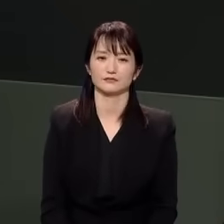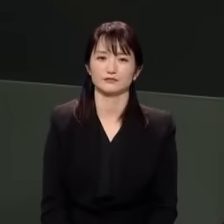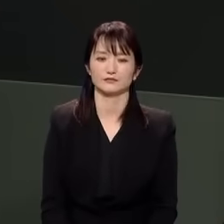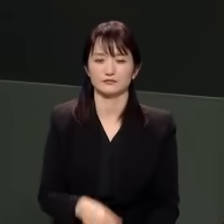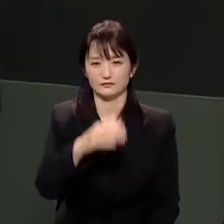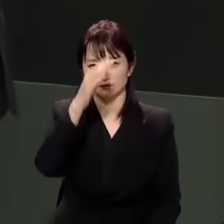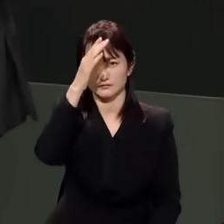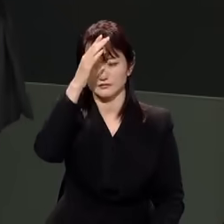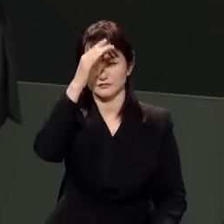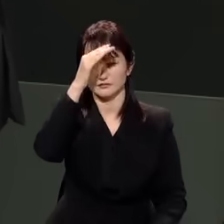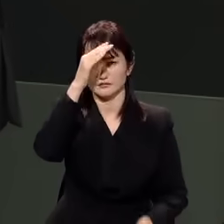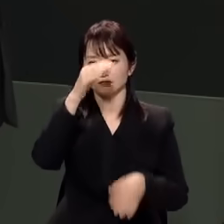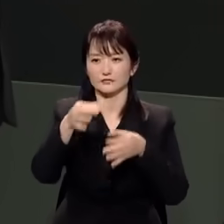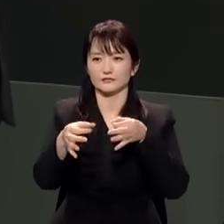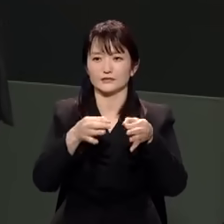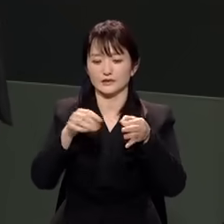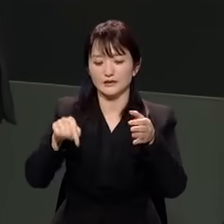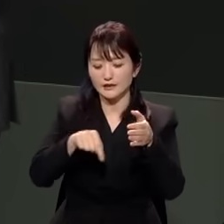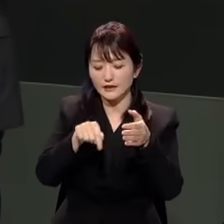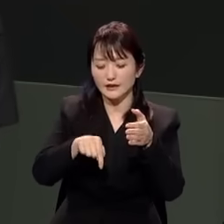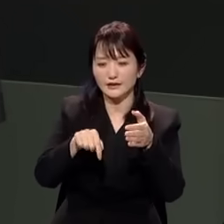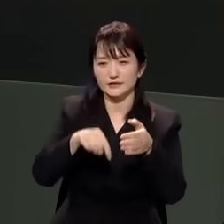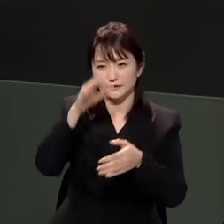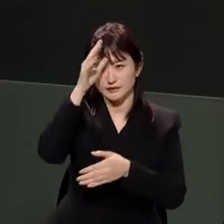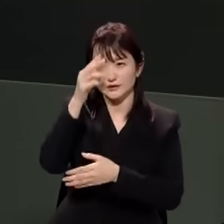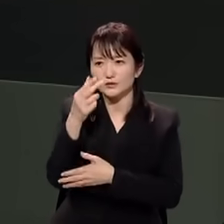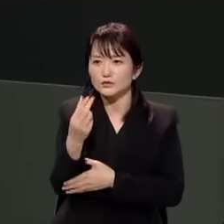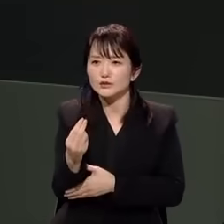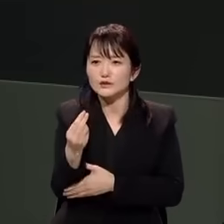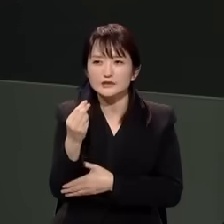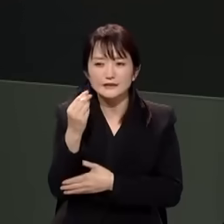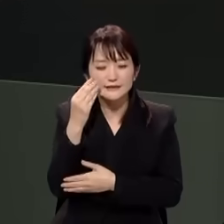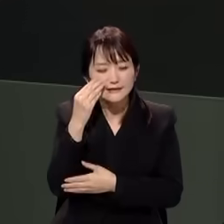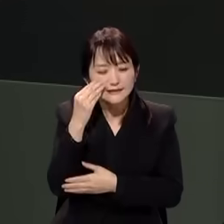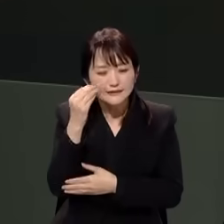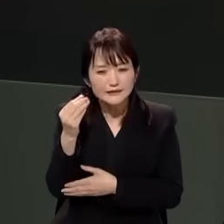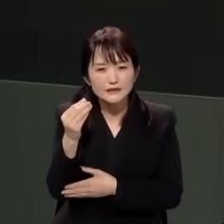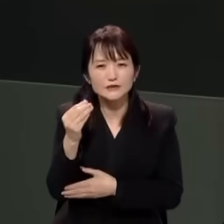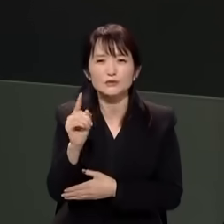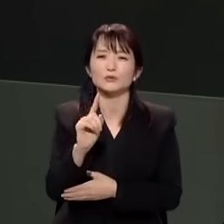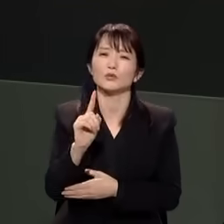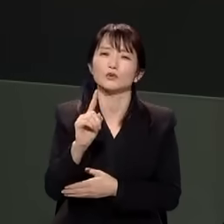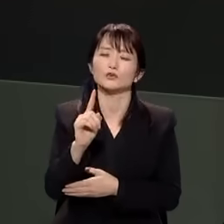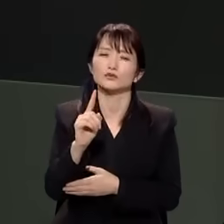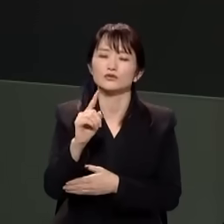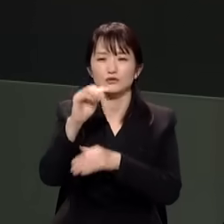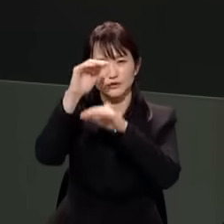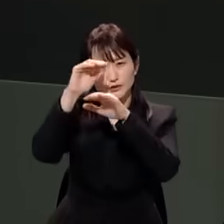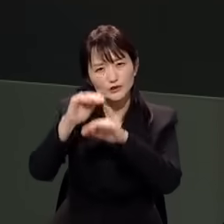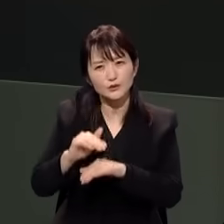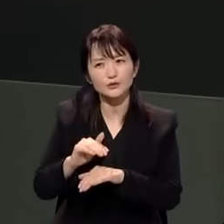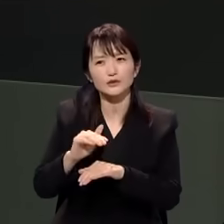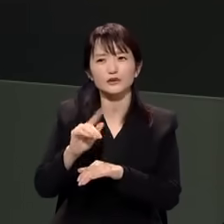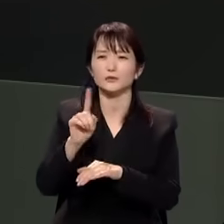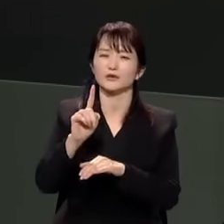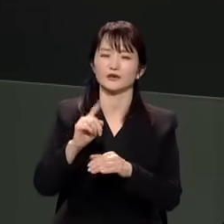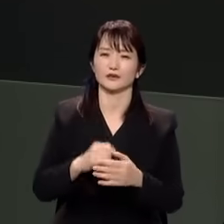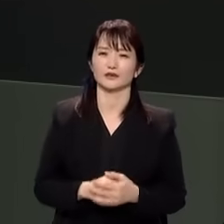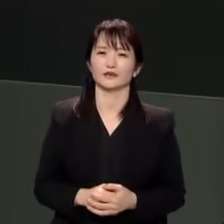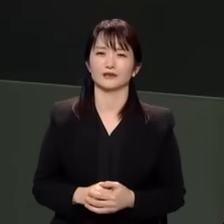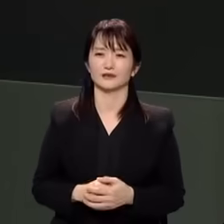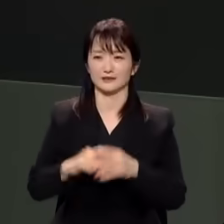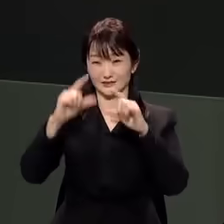닭똥집 튀김의 배신입니다. 아, 사방 가족께서 이번에도 제보해 주신 사진인데요. 조금 지금 아무튼 예,